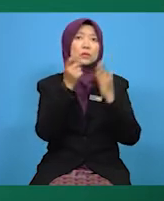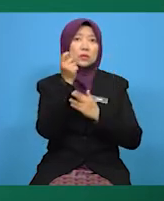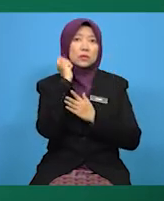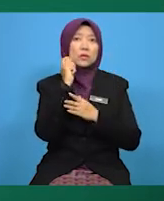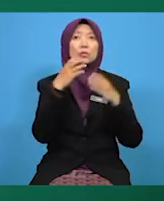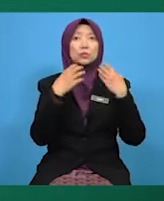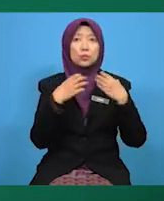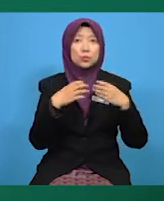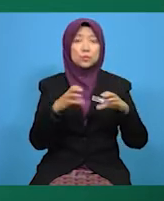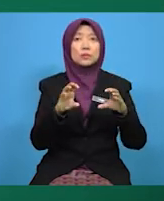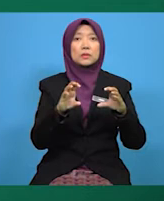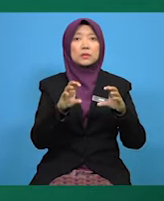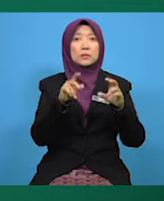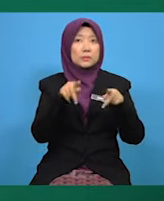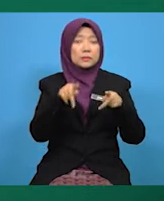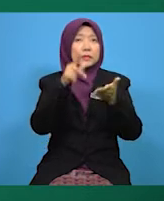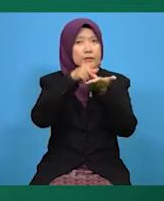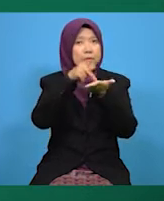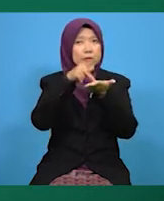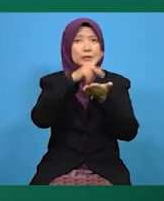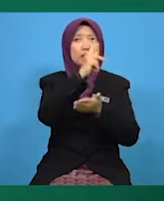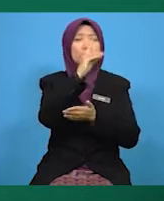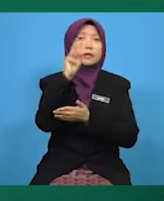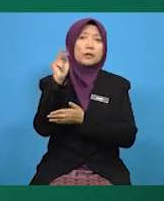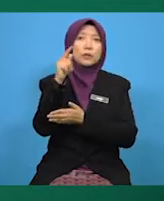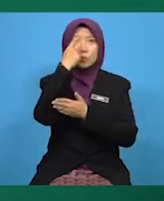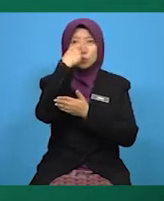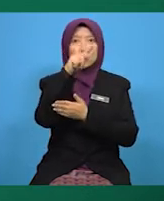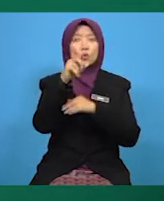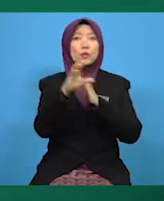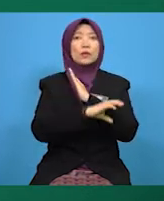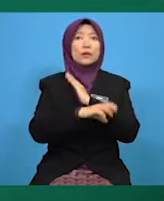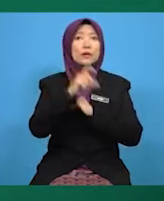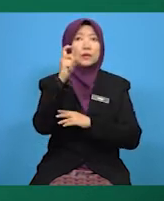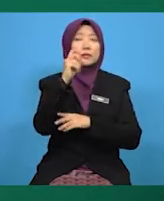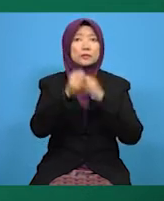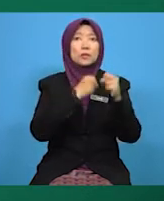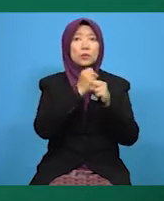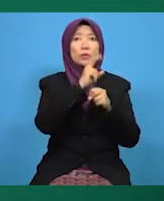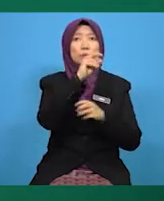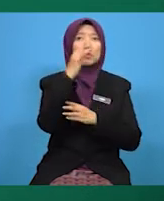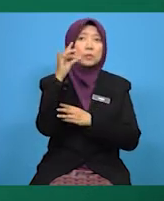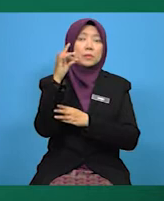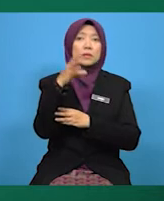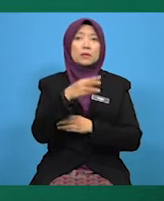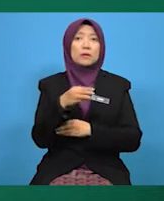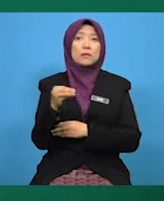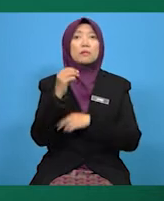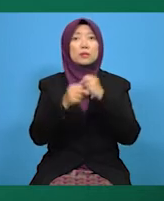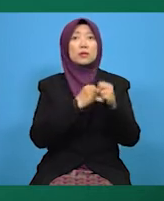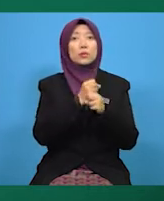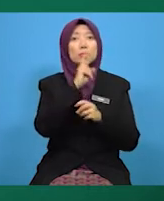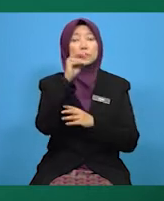diberi, cuba kamu hitung KDNK bagi negara X pada tahun 2018 dan